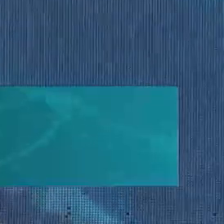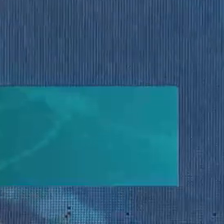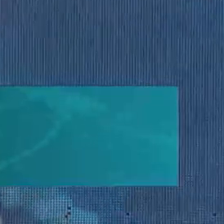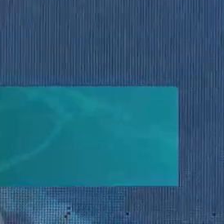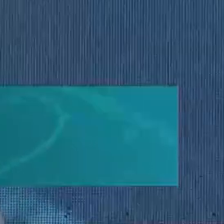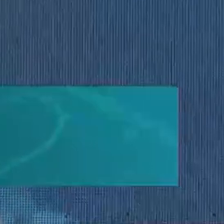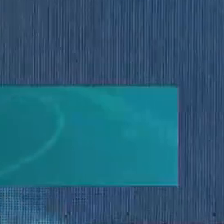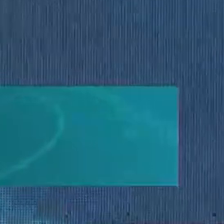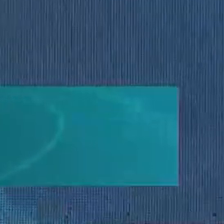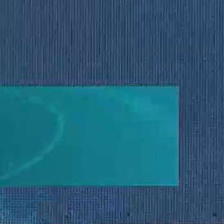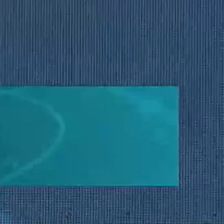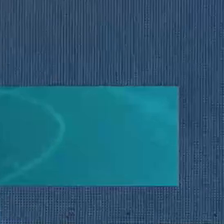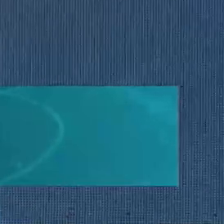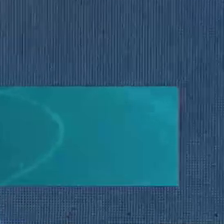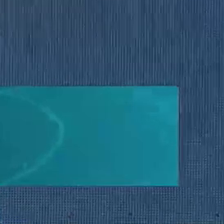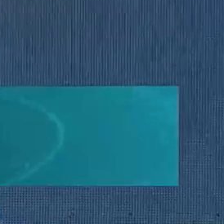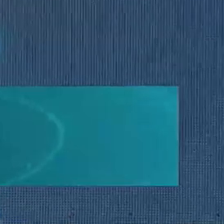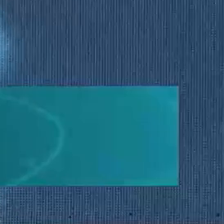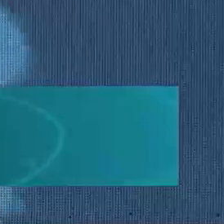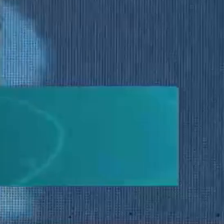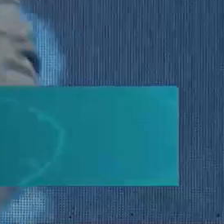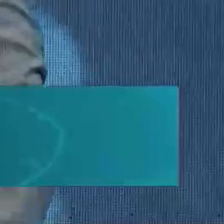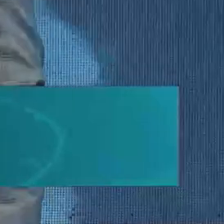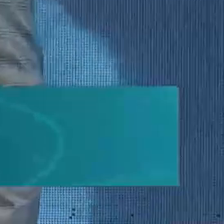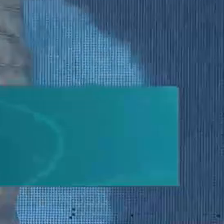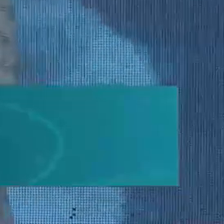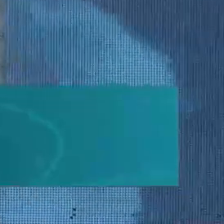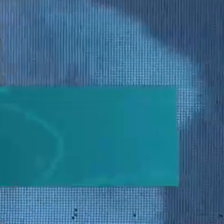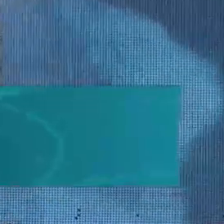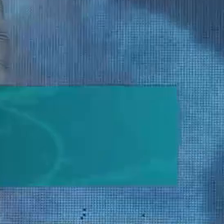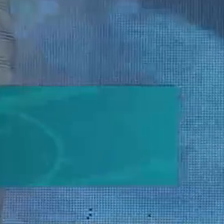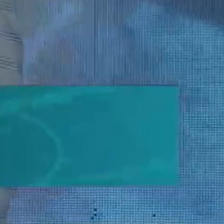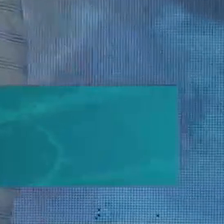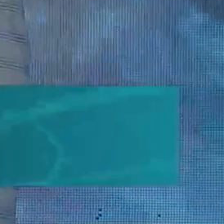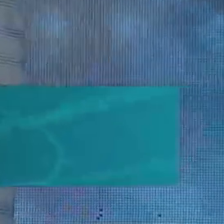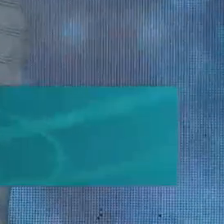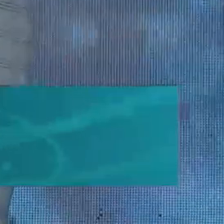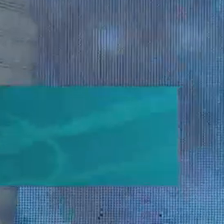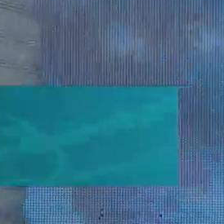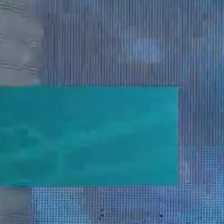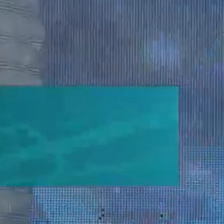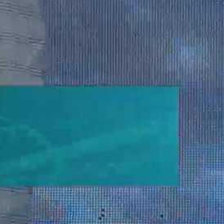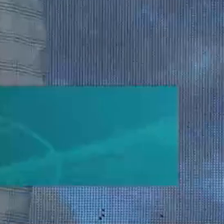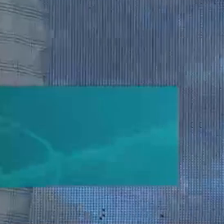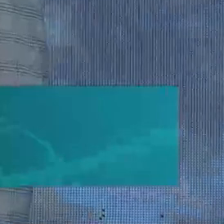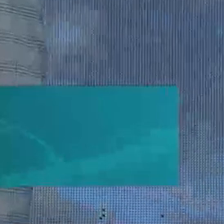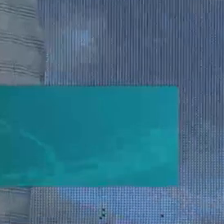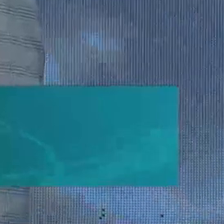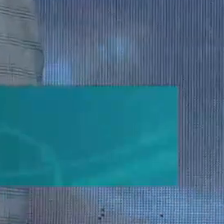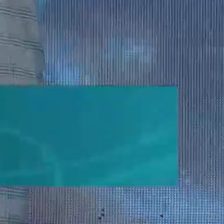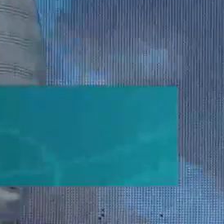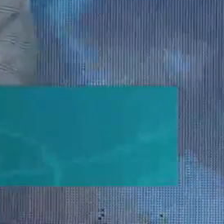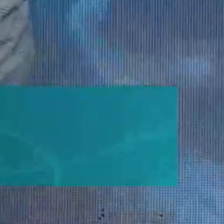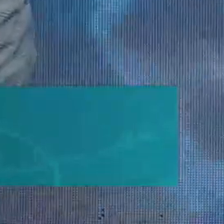venir. Le sauveur est là, ils ne vont pas venir. Le libérateur est là, ils ne vont pas venir. Et